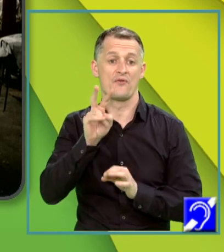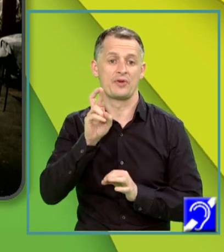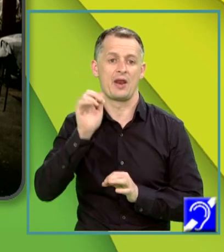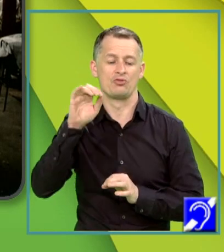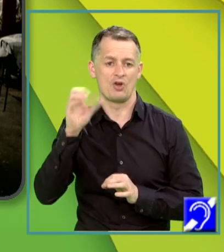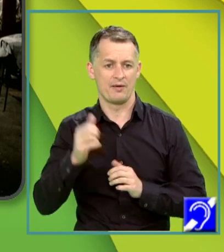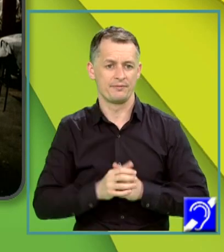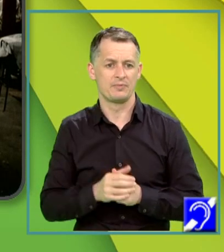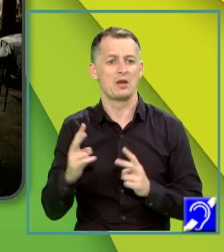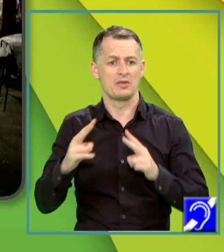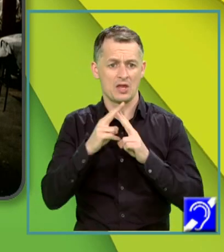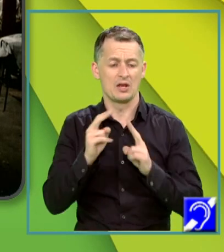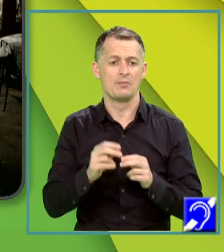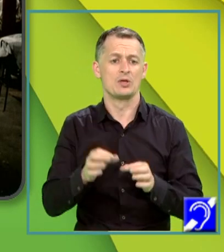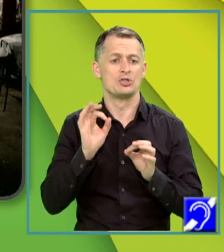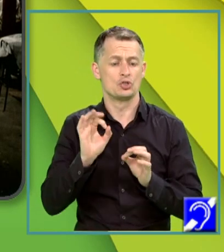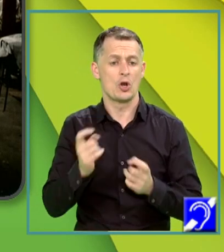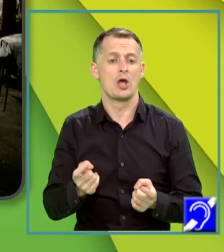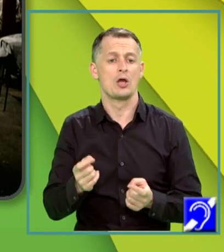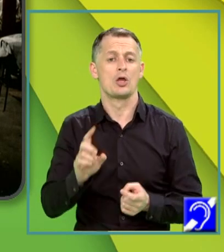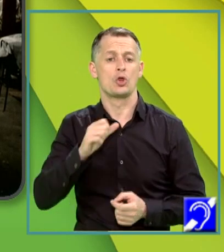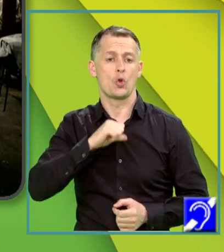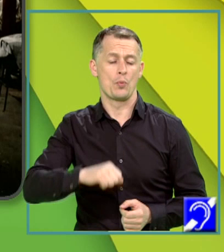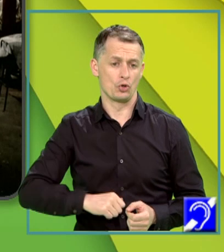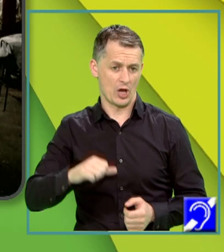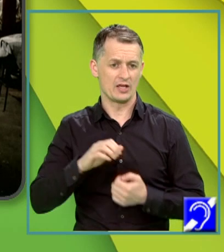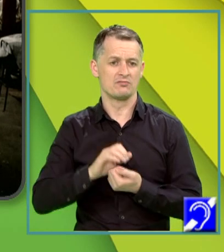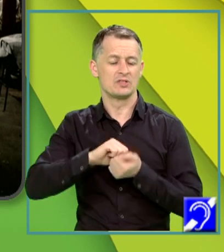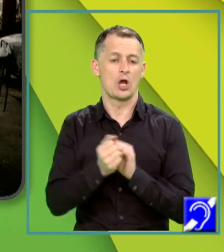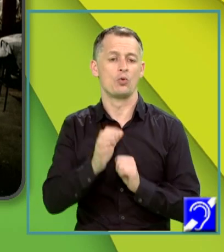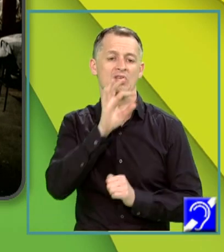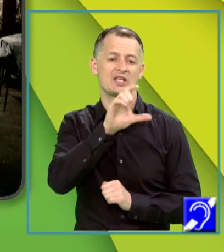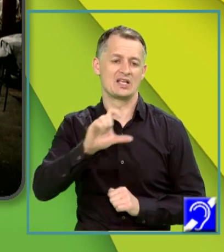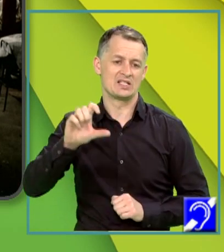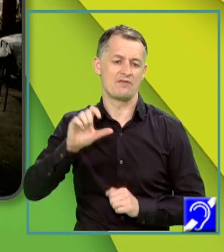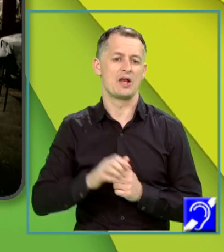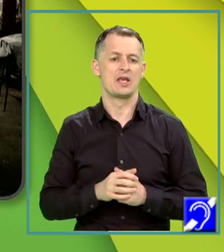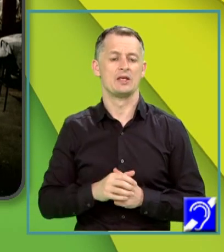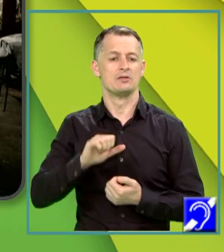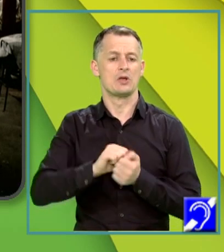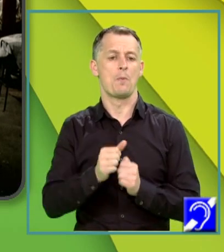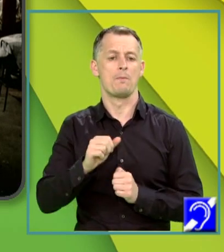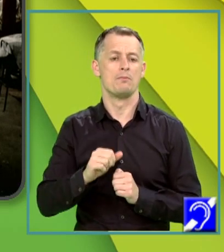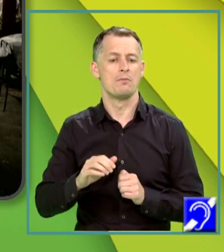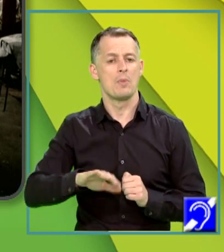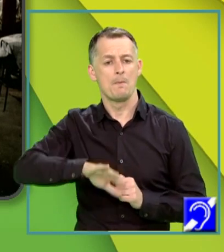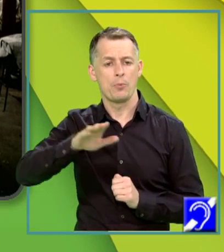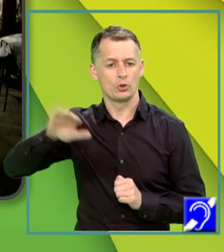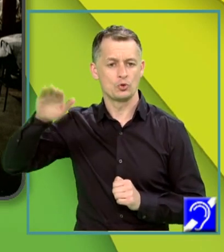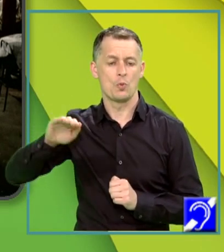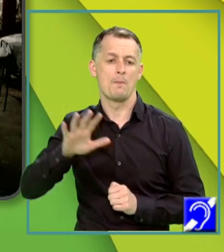podgorii de viță de vie în regiunea Dobrogei și în regiunea Transilvaniei dar și a podișului Moldovei și